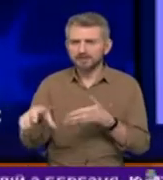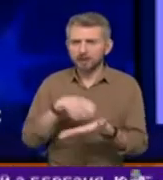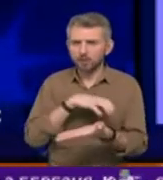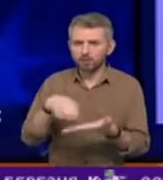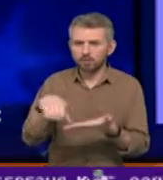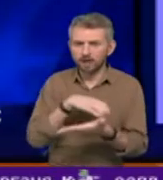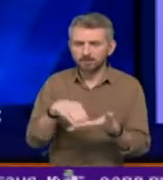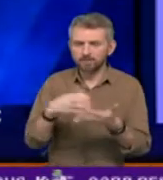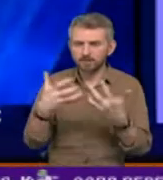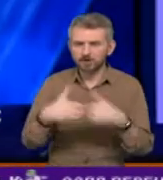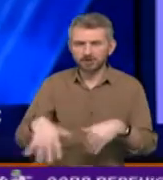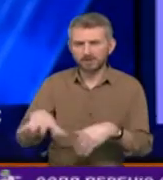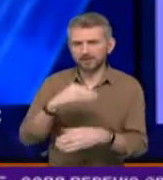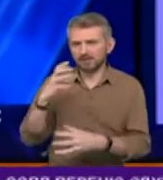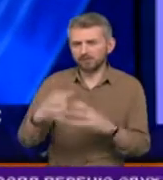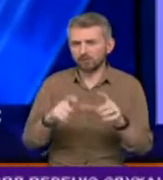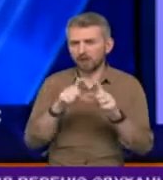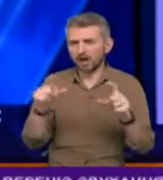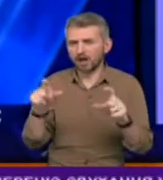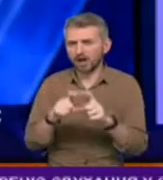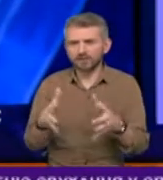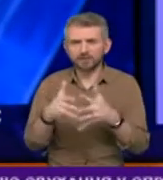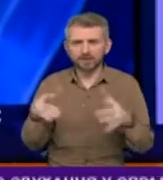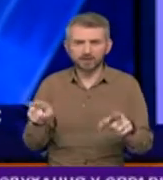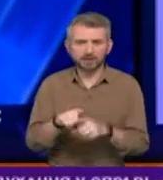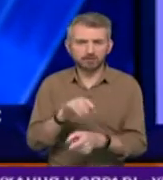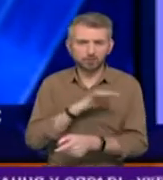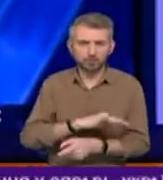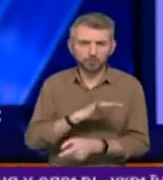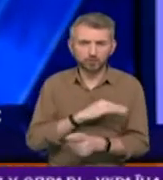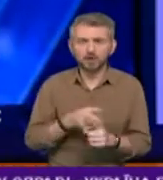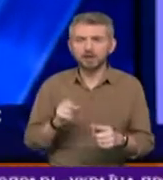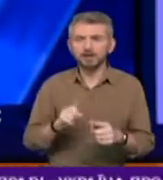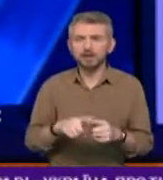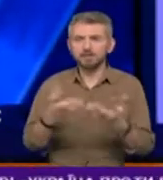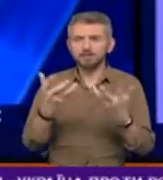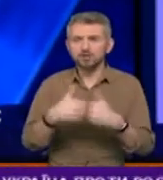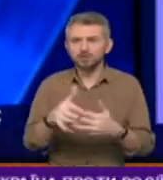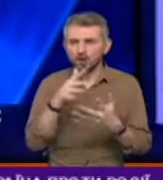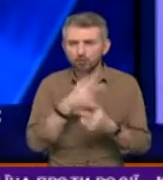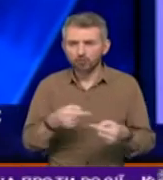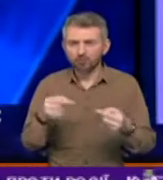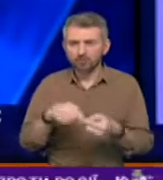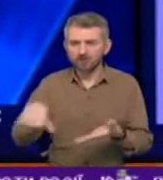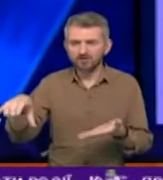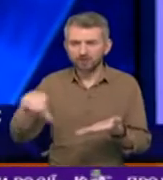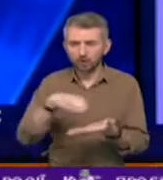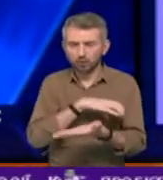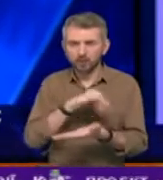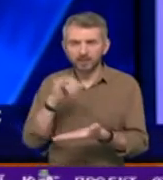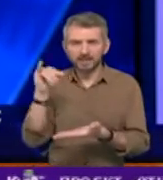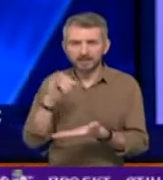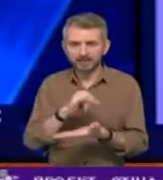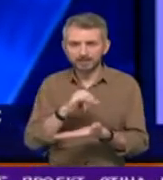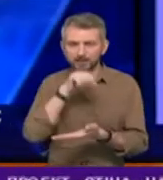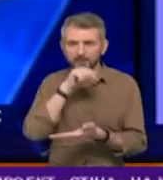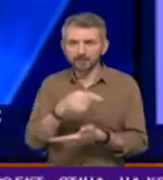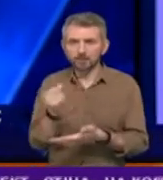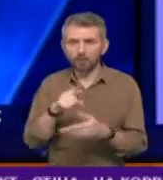телефон, і більш за те, відповідно до нормативної бази, у нас періодично відбуваються обшуки з металошукачем, це в